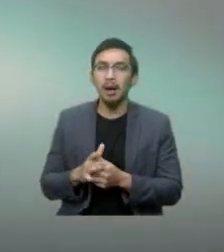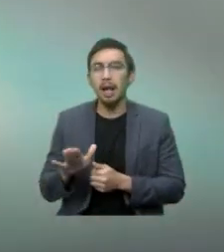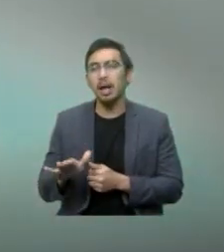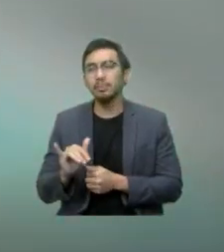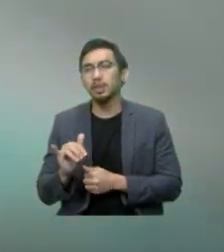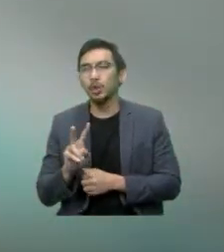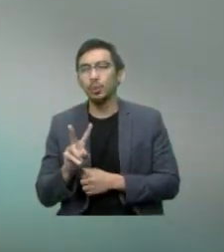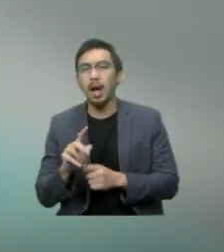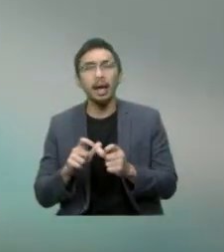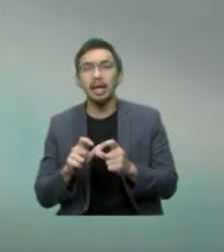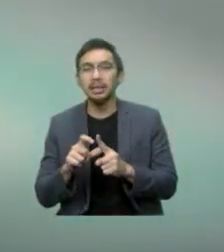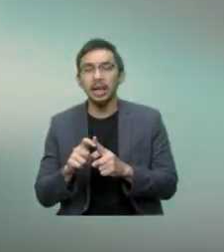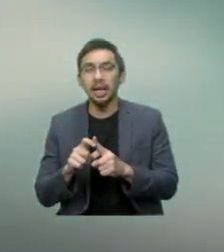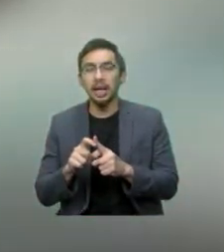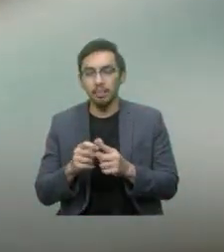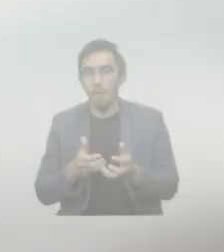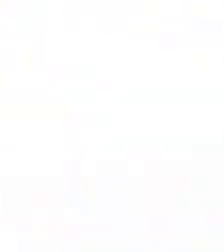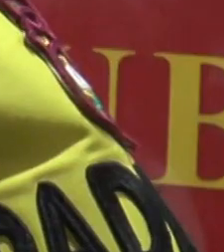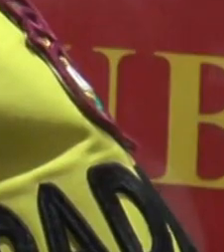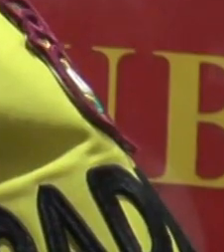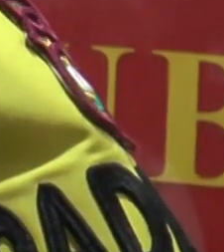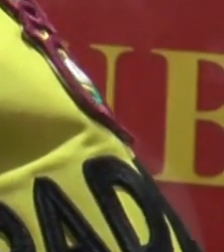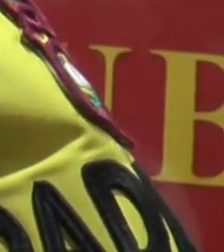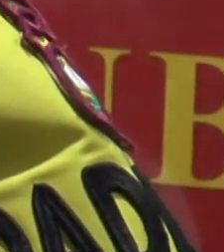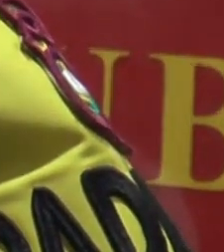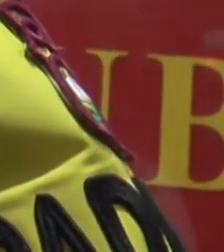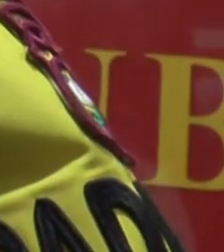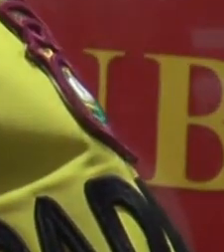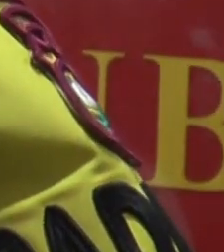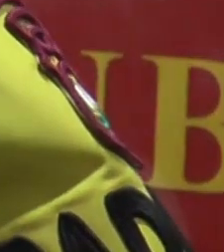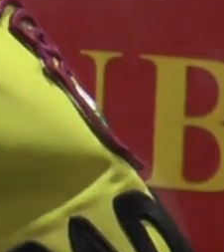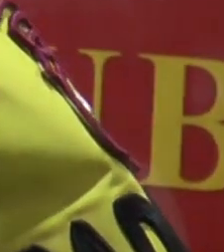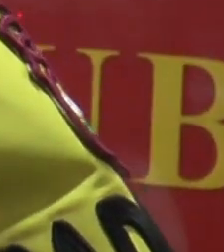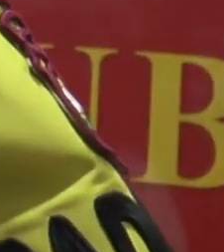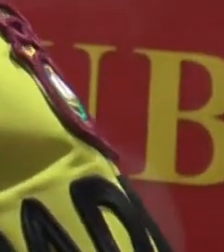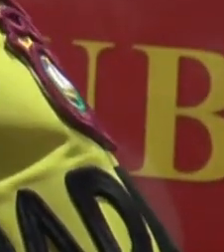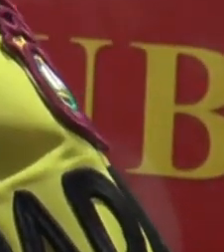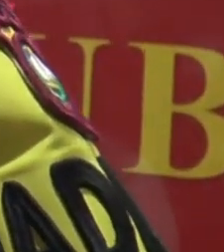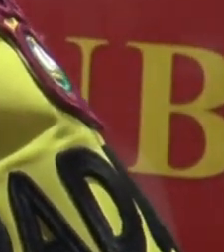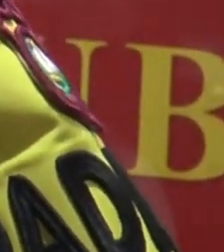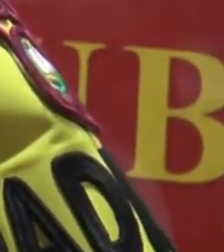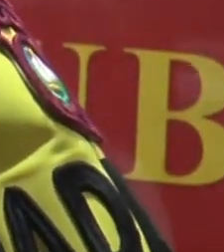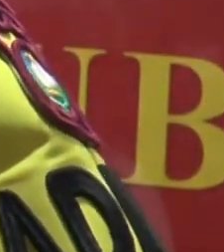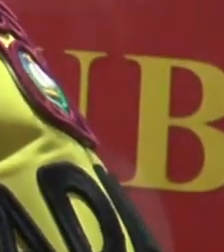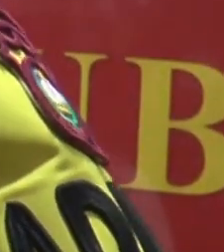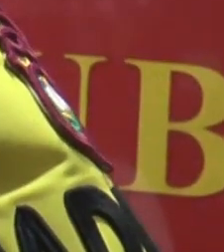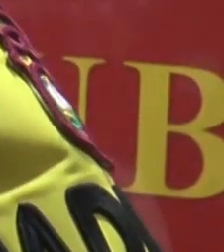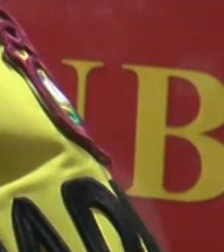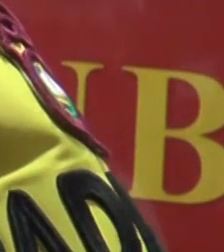dunia setelah menjalani perawatan. Setelah dilakukan olah TKP dan melihat CCTV